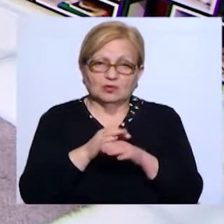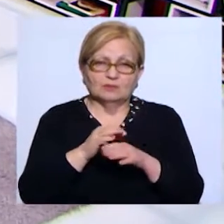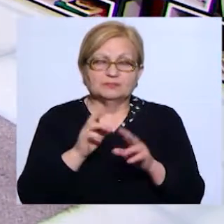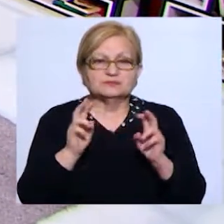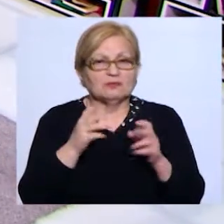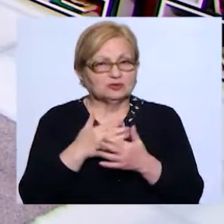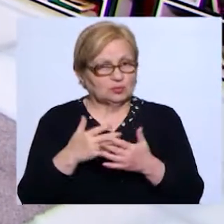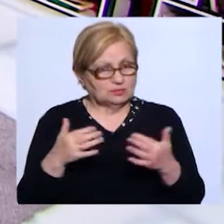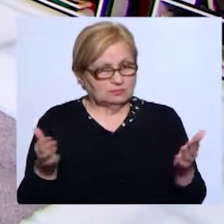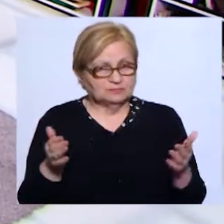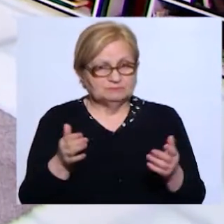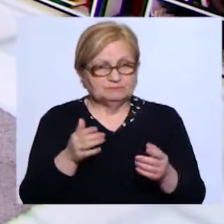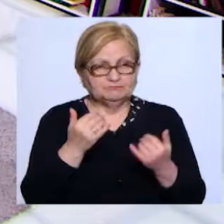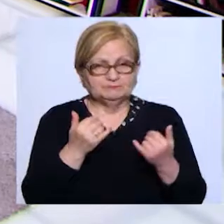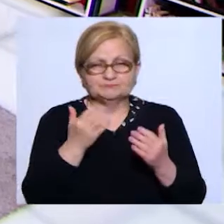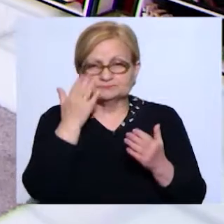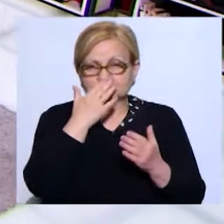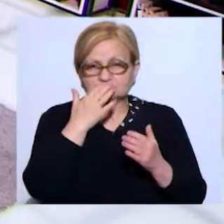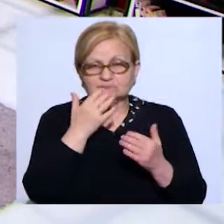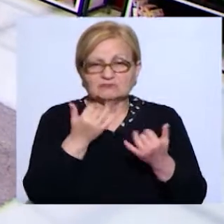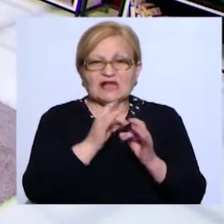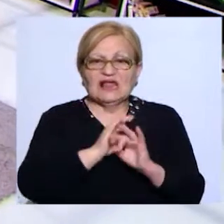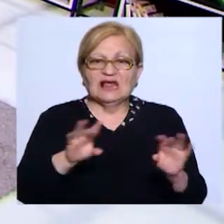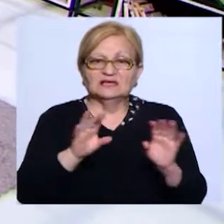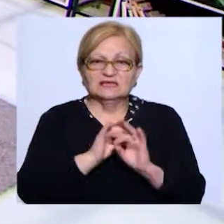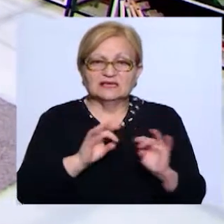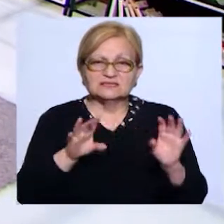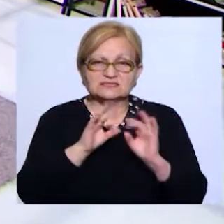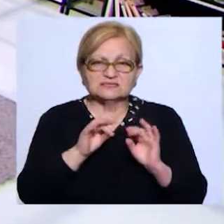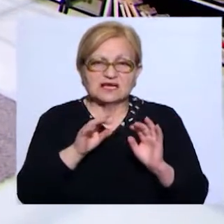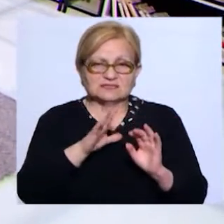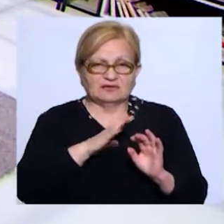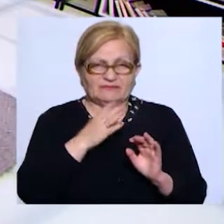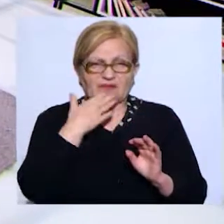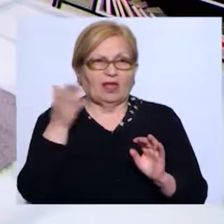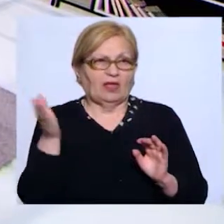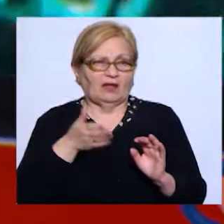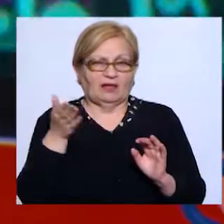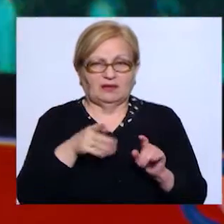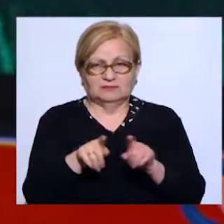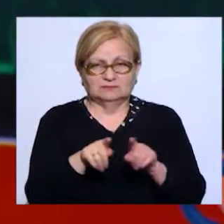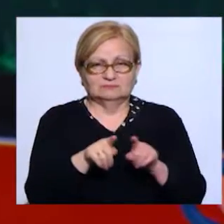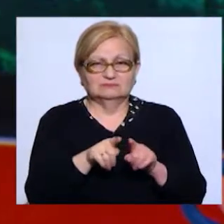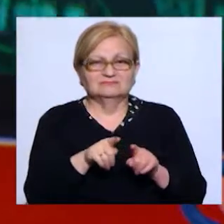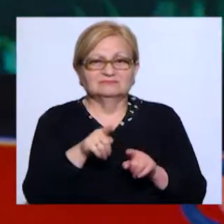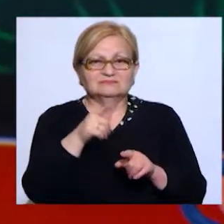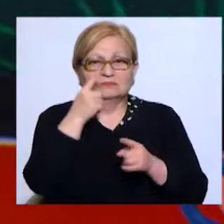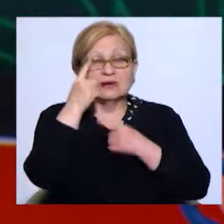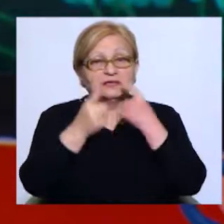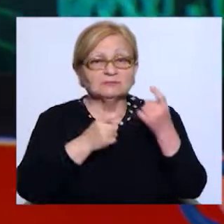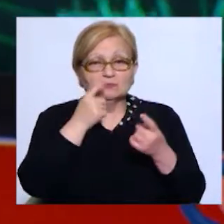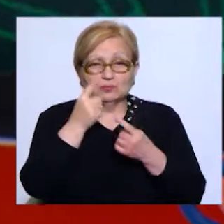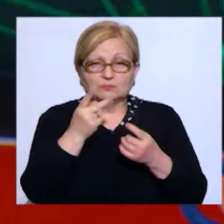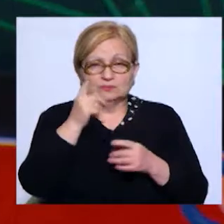არის ყველაზე მნიშვნელოვანი. დღევანდელი გაკვეთილი ცოტა ლექციას დაემსგავსება, მაგრამ აუცილებელია იცოდეთ ესეთი ინფორმაცია გქონდეთ,